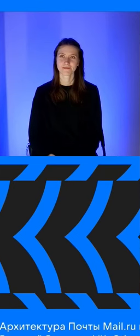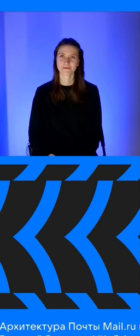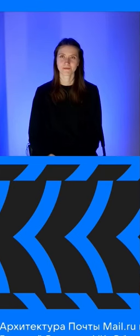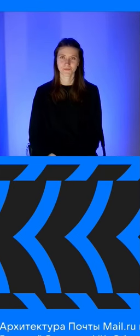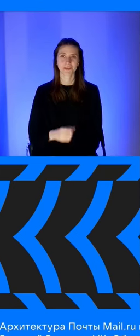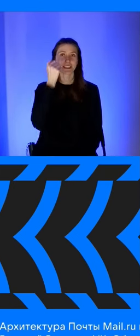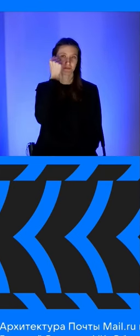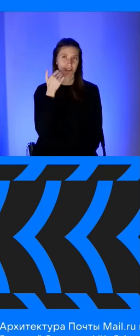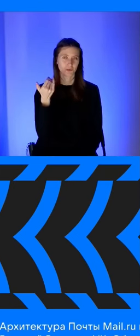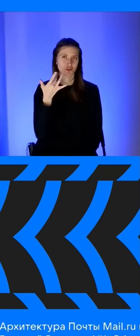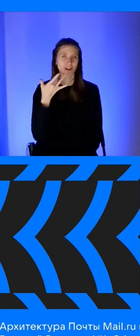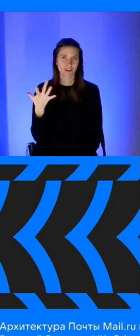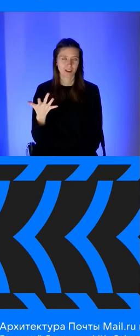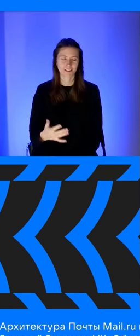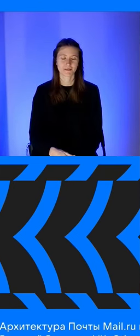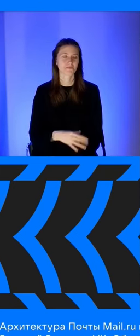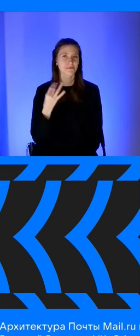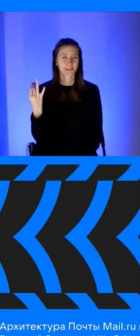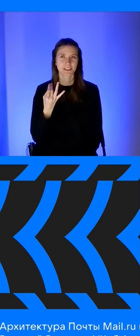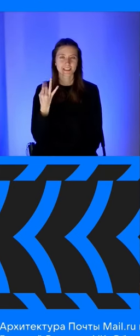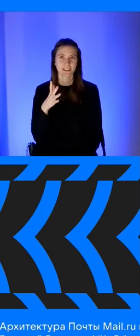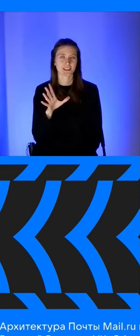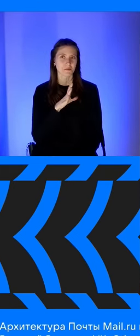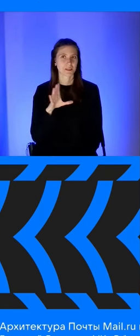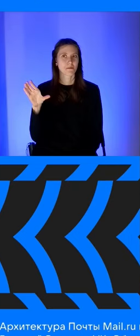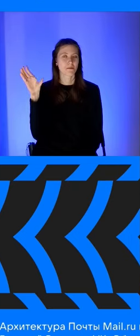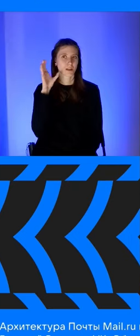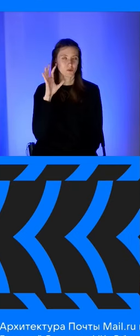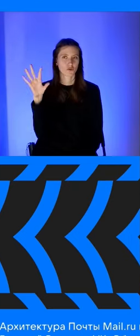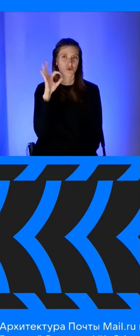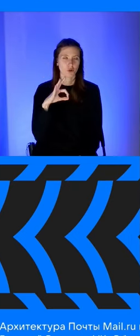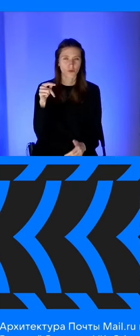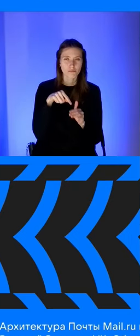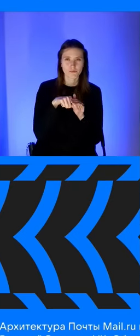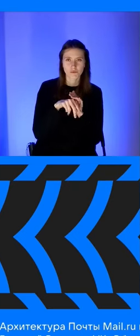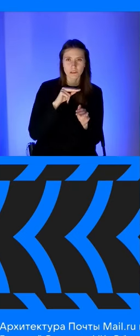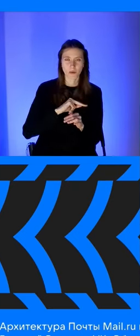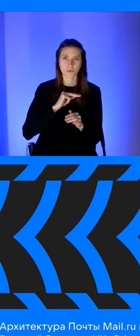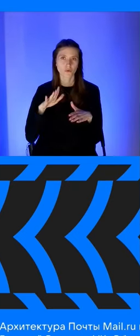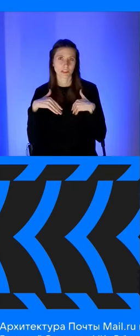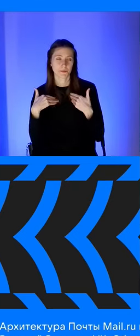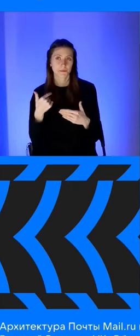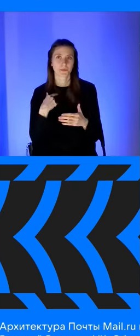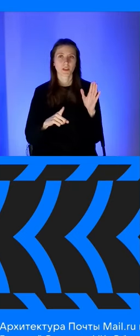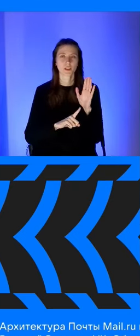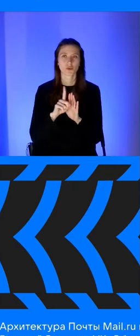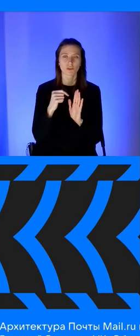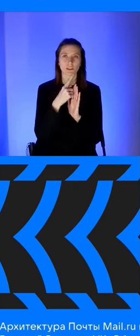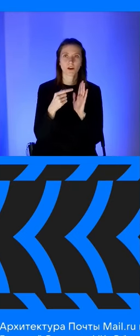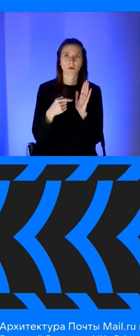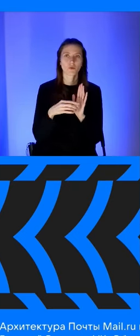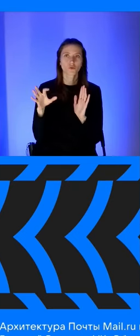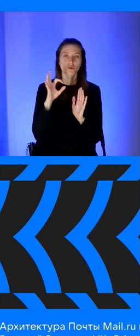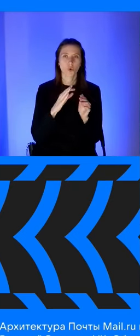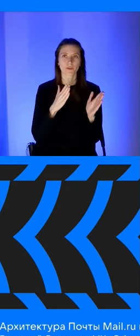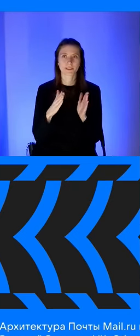Спасибо за доклад. Интересно было послушать про устройство, про рекомендации. Начну с вопроса. А сервисы,